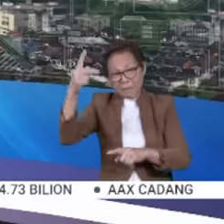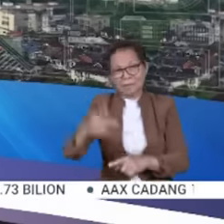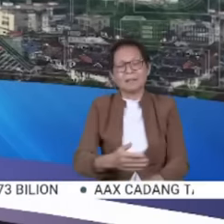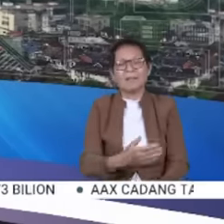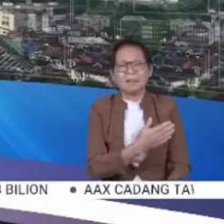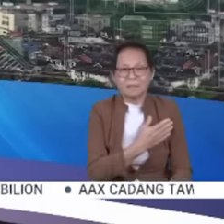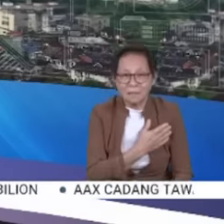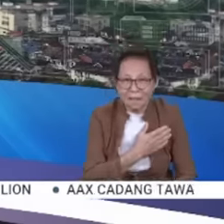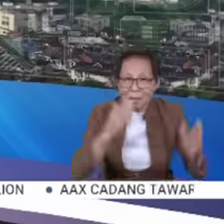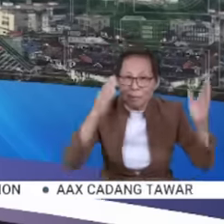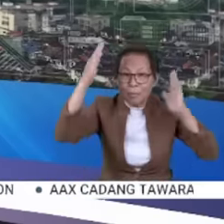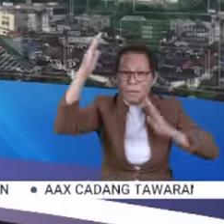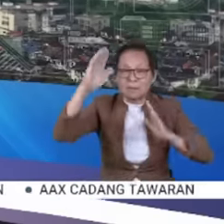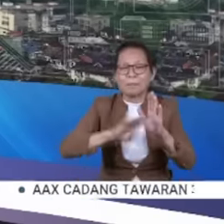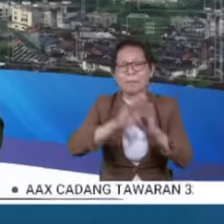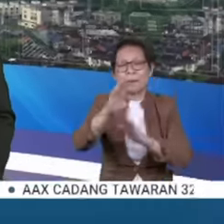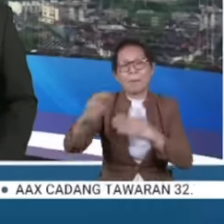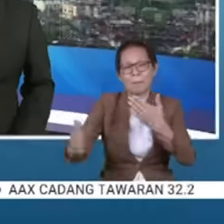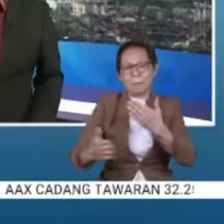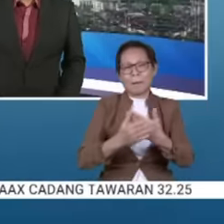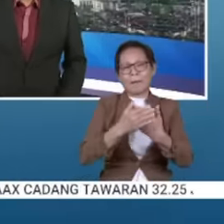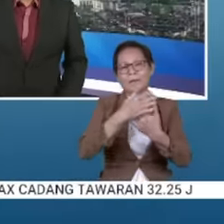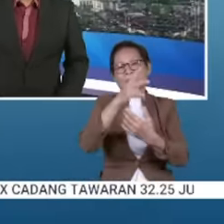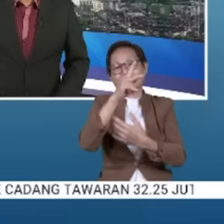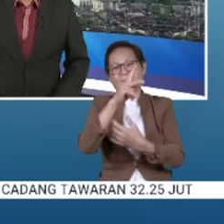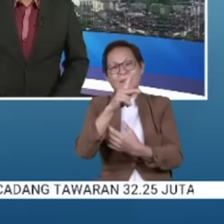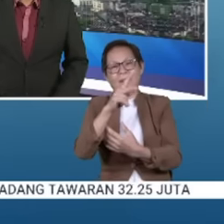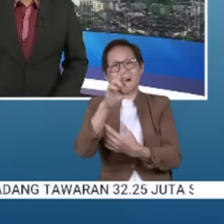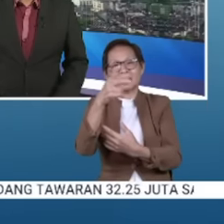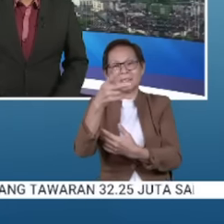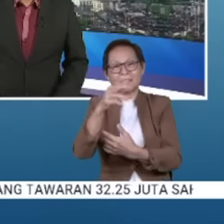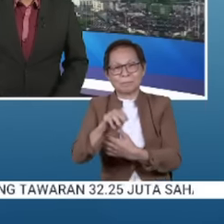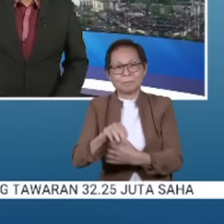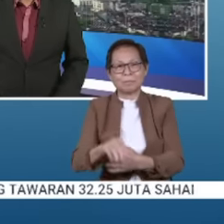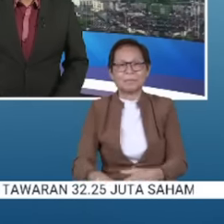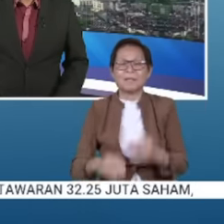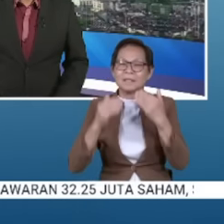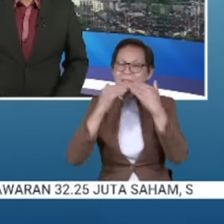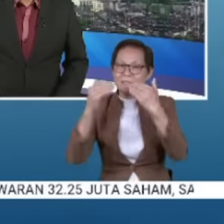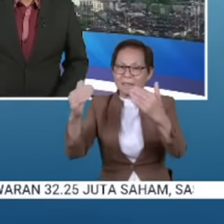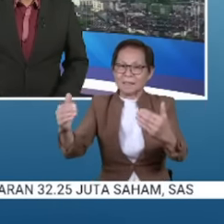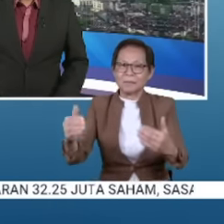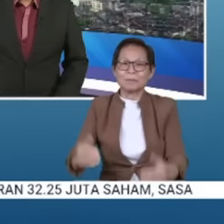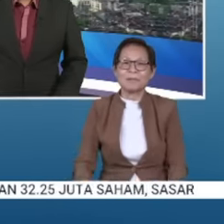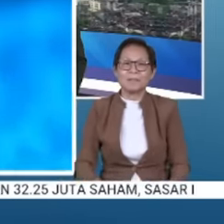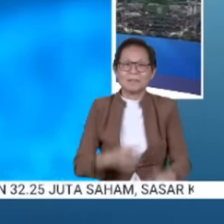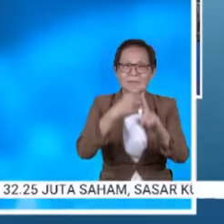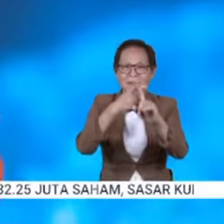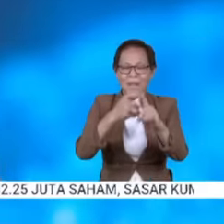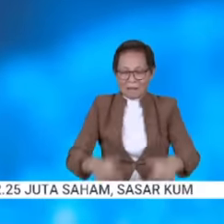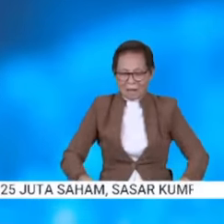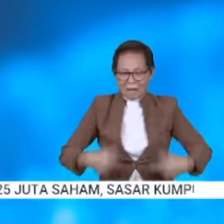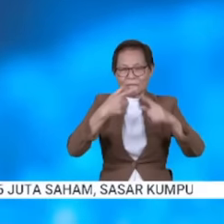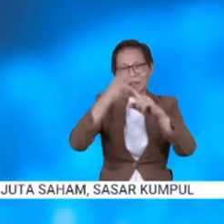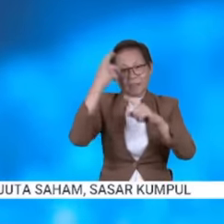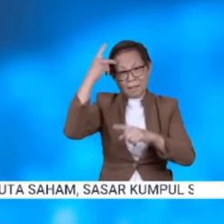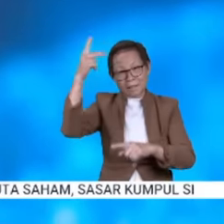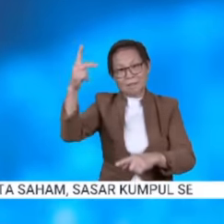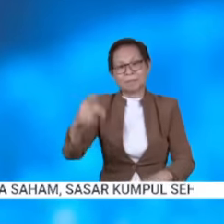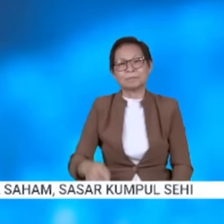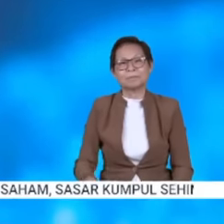salah Malaysia Madani kembali ke angka seperti kota median Baik terima kasih ya langsung dari Kelantan